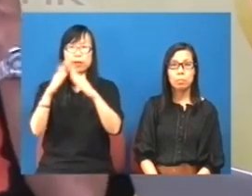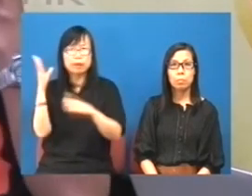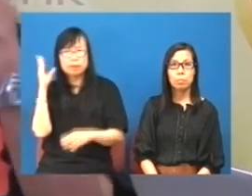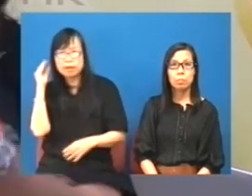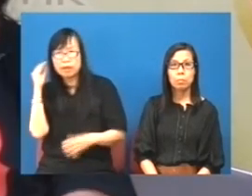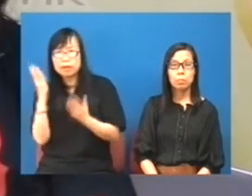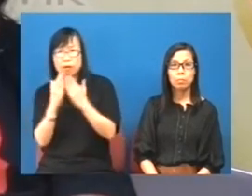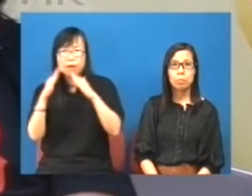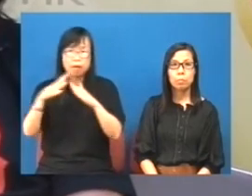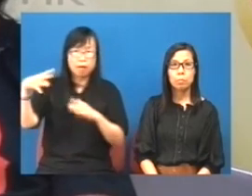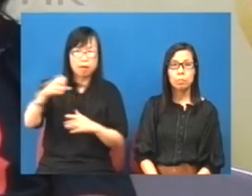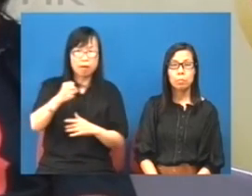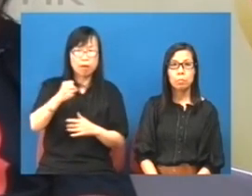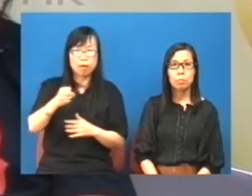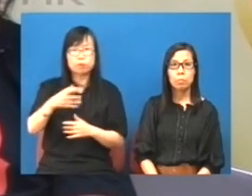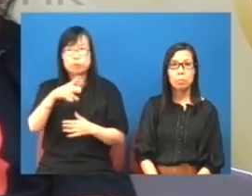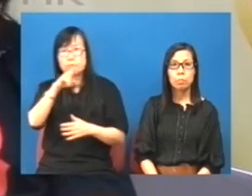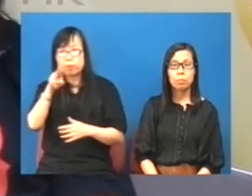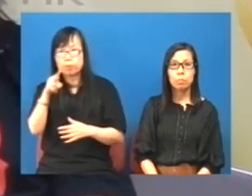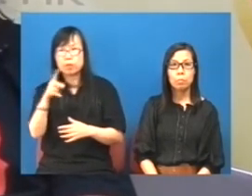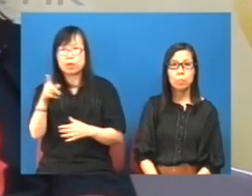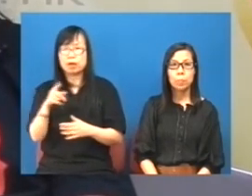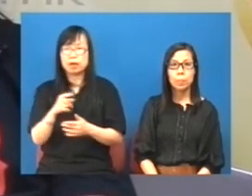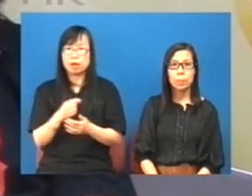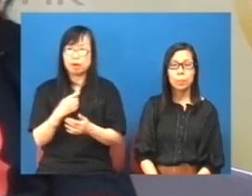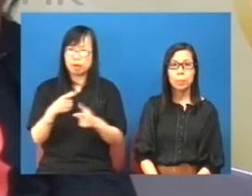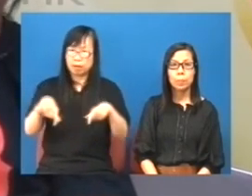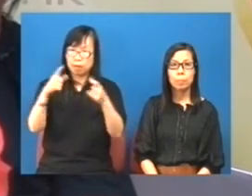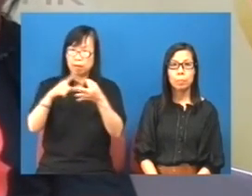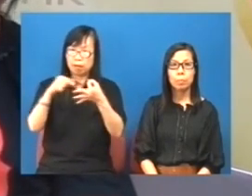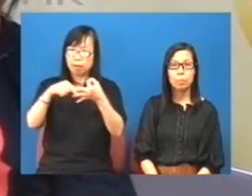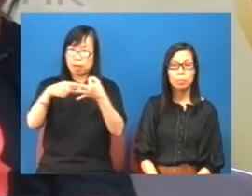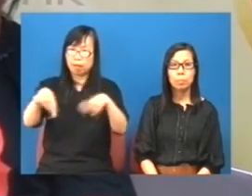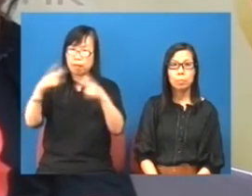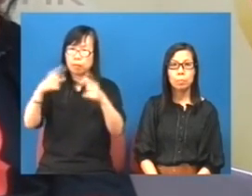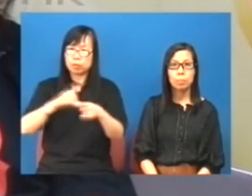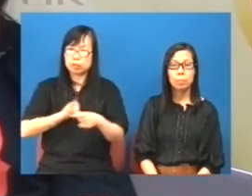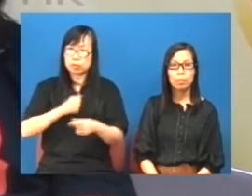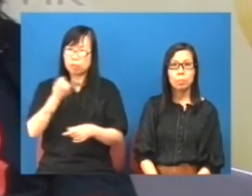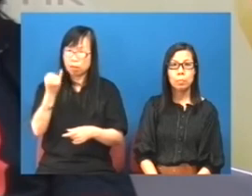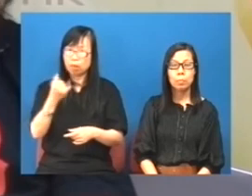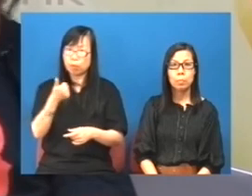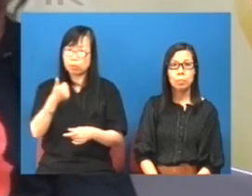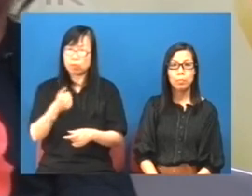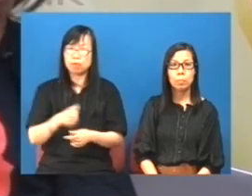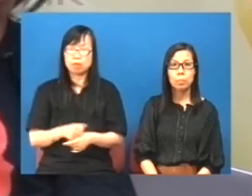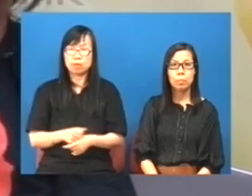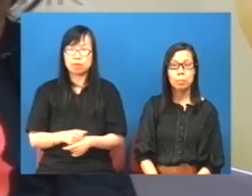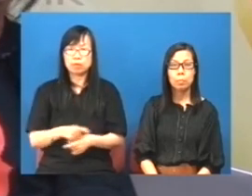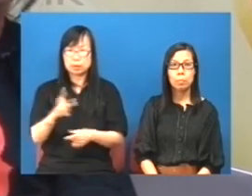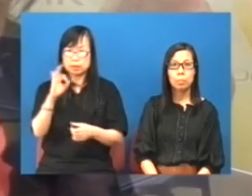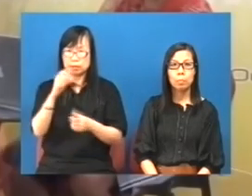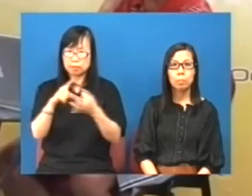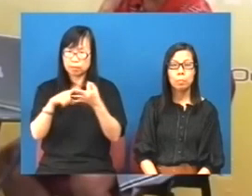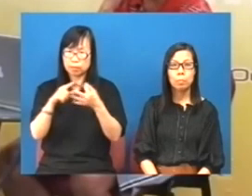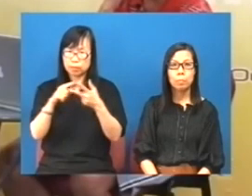校長挺開明的但是如果大家去找個學校就說我們覺得林老師沒錯你不可以動他這三件事一定要做